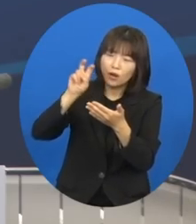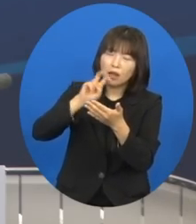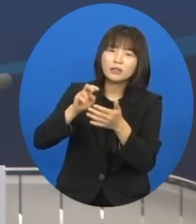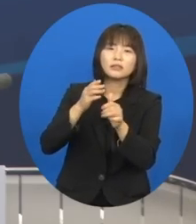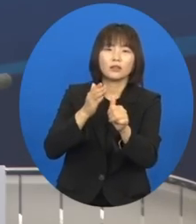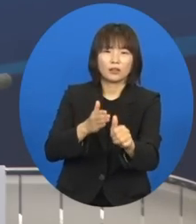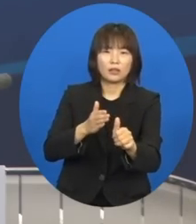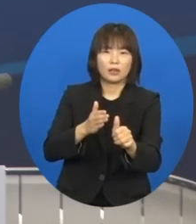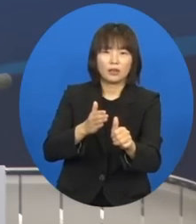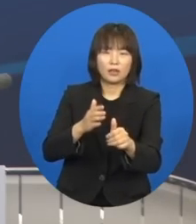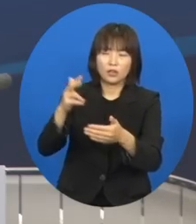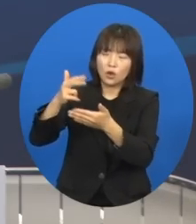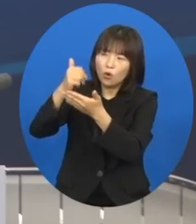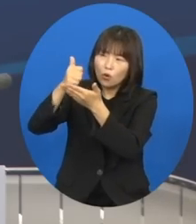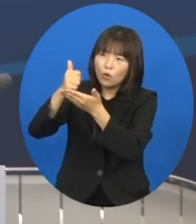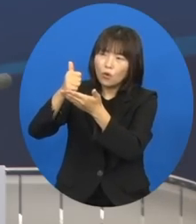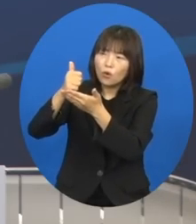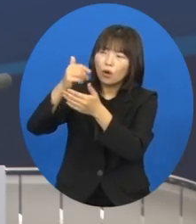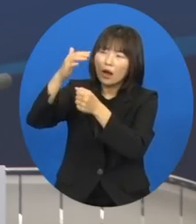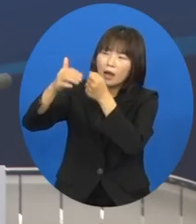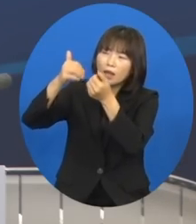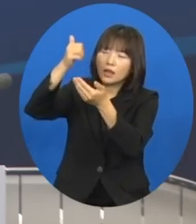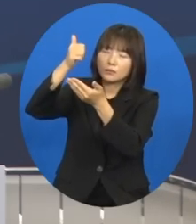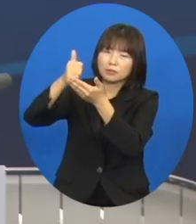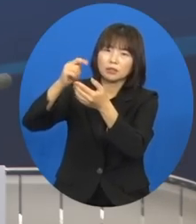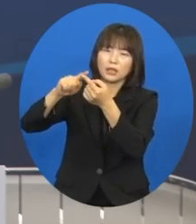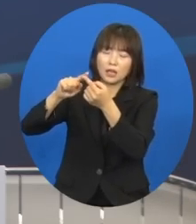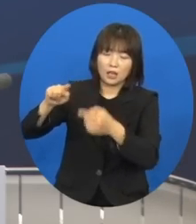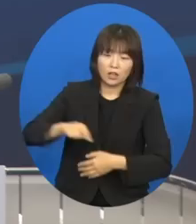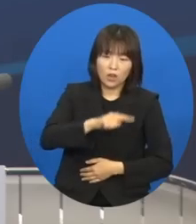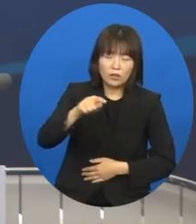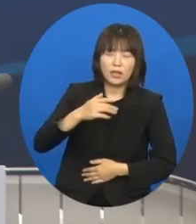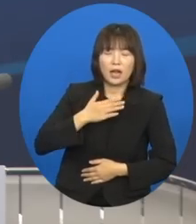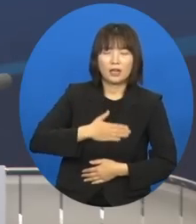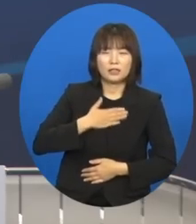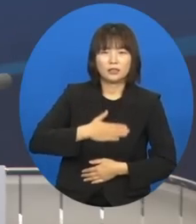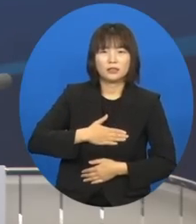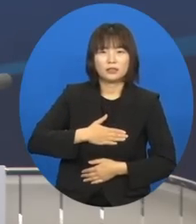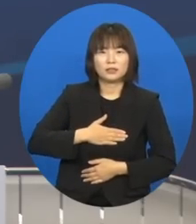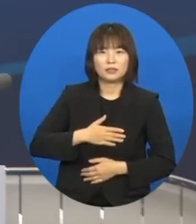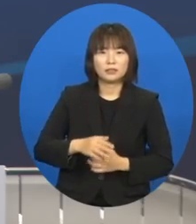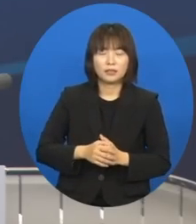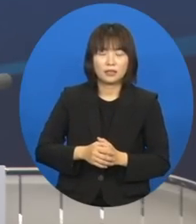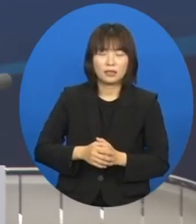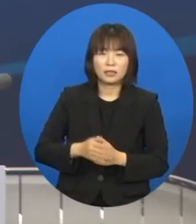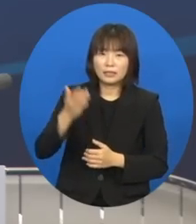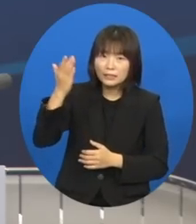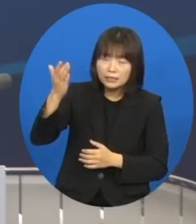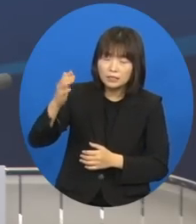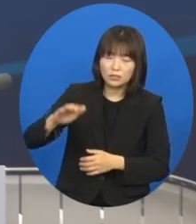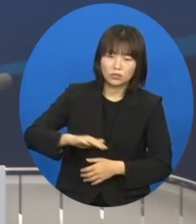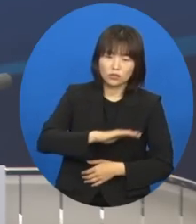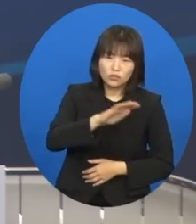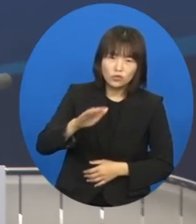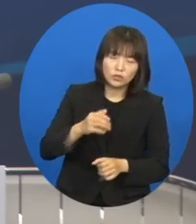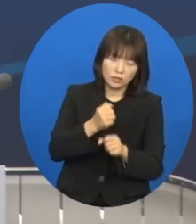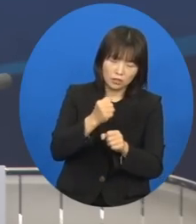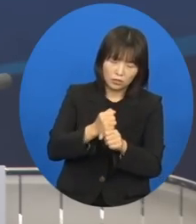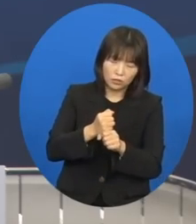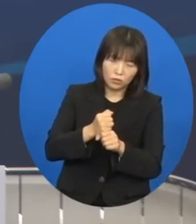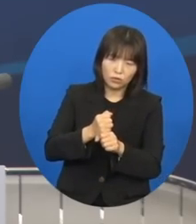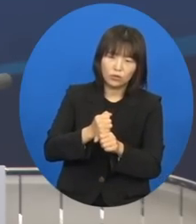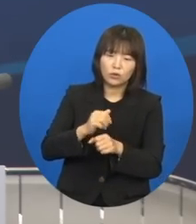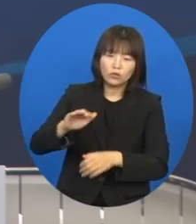여호와가 우리 하나님이신 줄 너희는 알지어다. 그는 우리를 지으시니요 우리는 그의 것이요 그의 백성이요 그의 길이 쓴